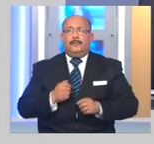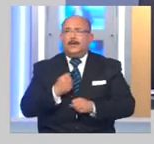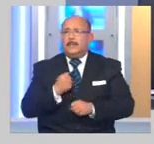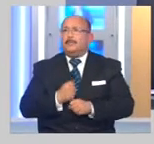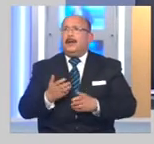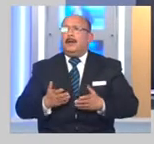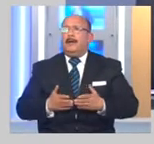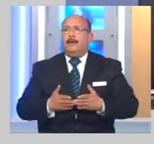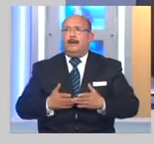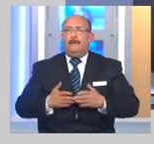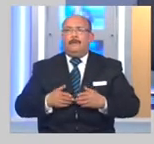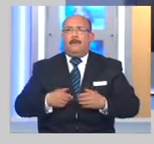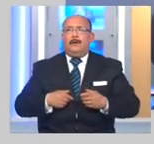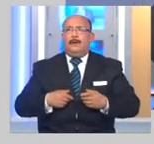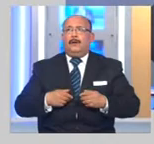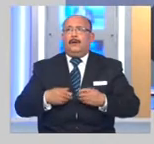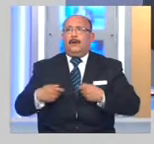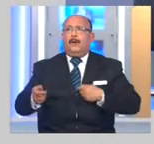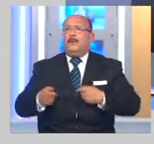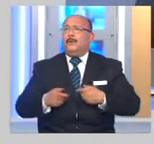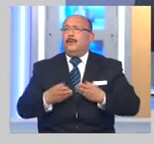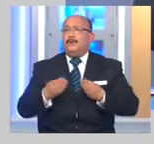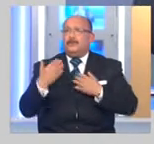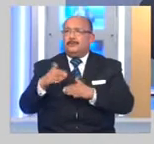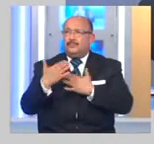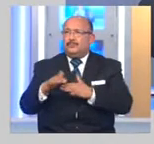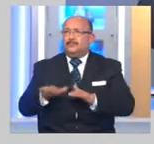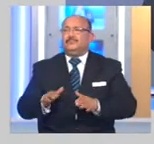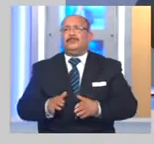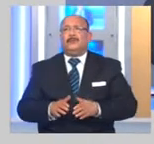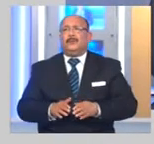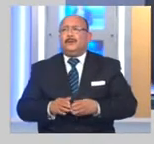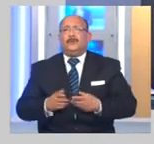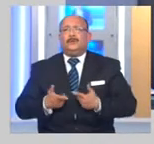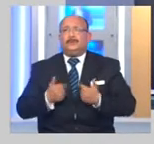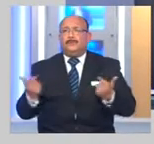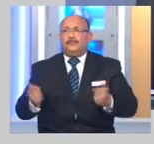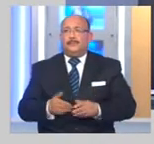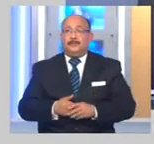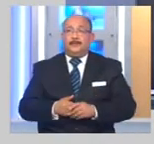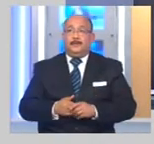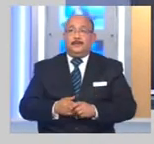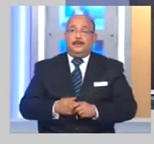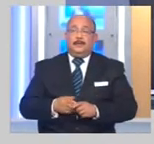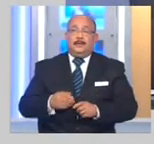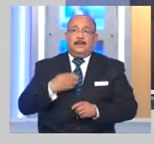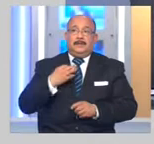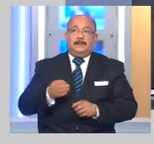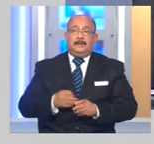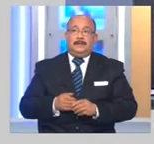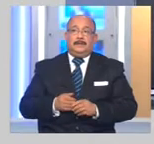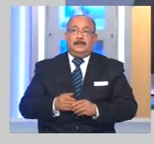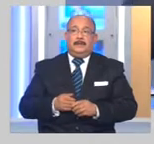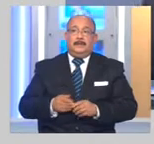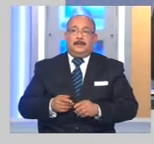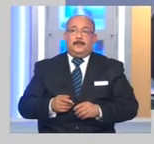سيدي الكريمة أن بلغة الأرقام، ومن المؤسف أن البعض يريد أن يتجاهلها، ما أنجز خلال العشريتين